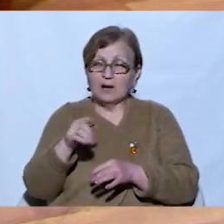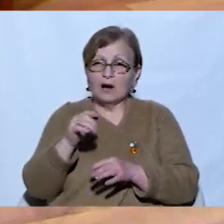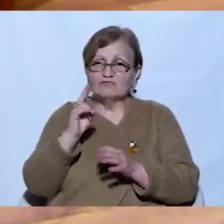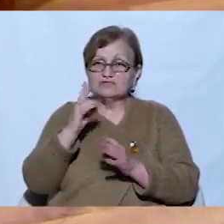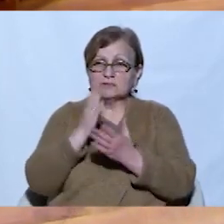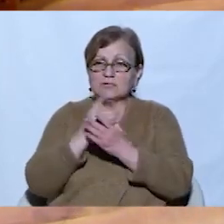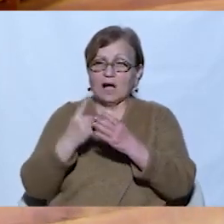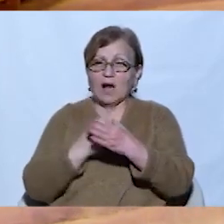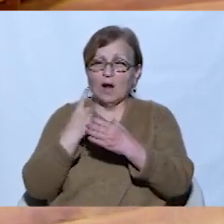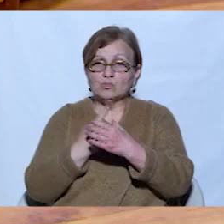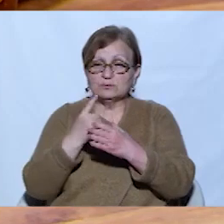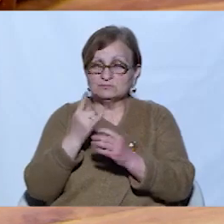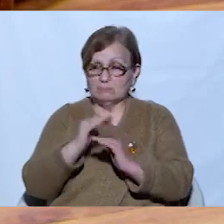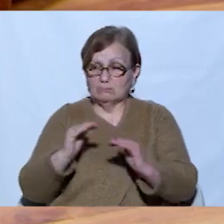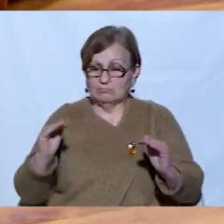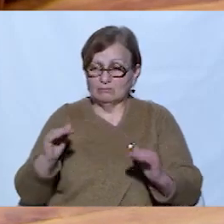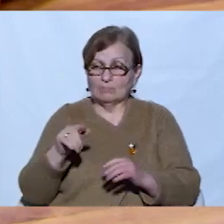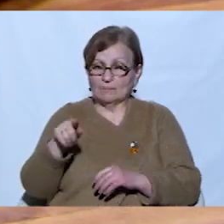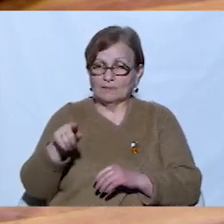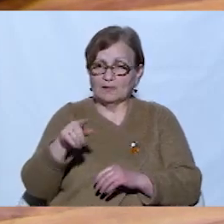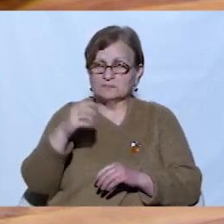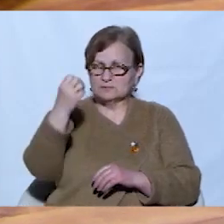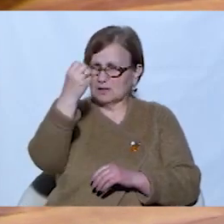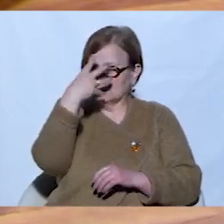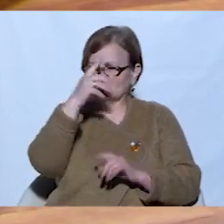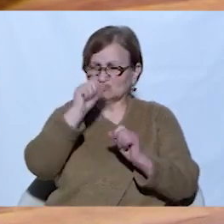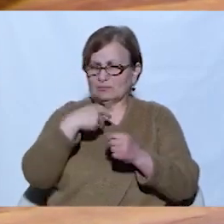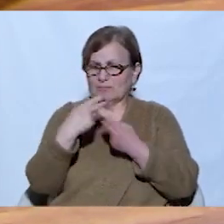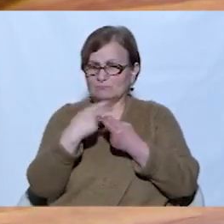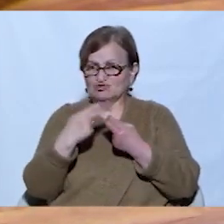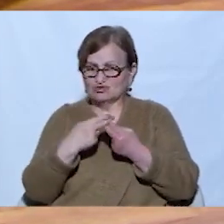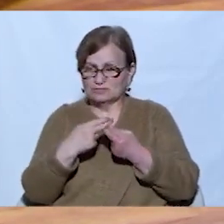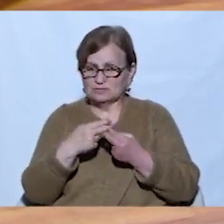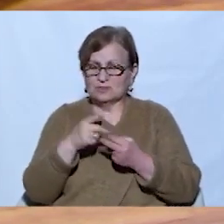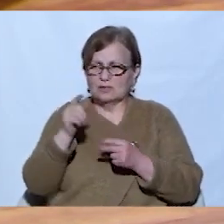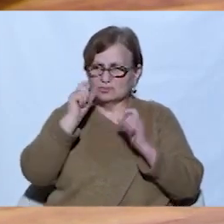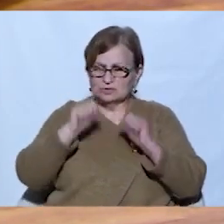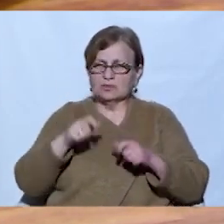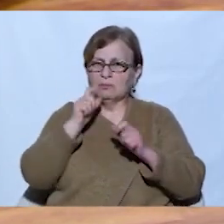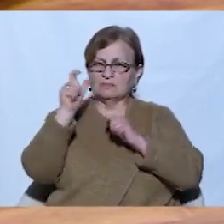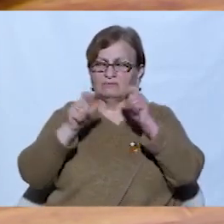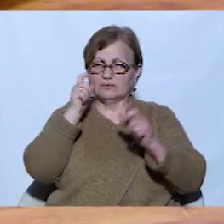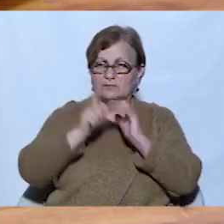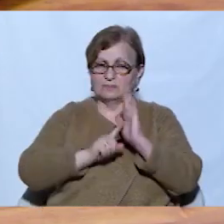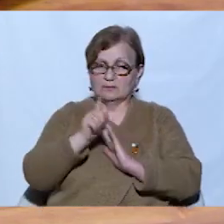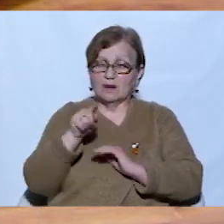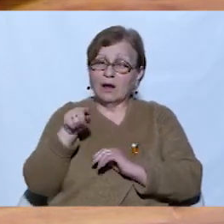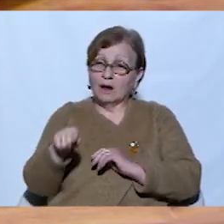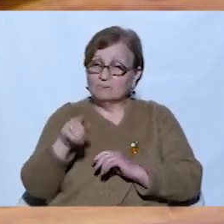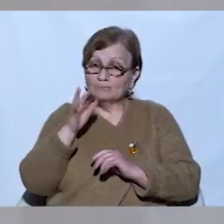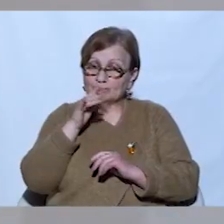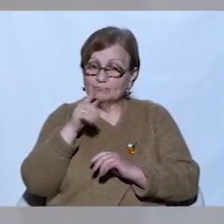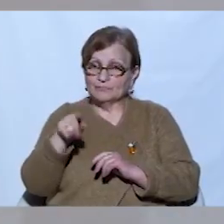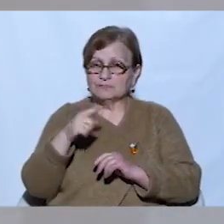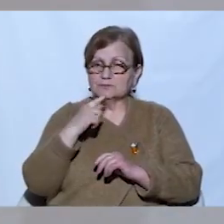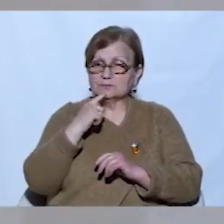ქცევა, აუტისტური სპექტრი და ჩემთვის აი ეს განათებაც კი შესაძლებელია ზედმეტი იყოს და ამის გამო დავიწყო ყვირილი. ანუ ამ შემთხვევაში თქვენთვის ეს